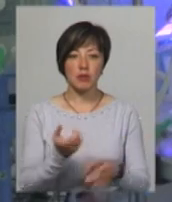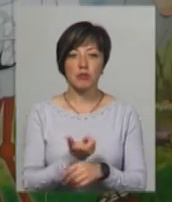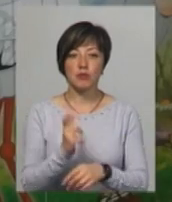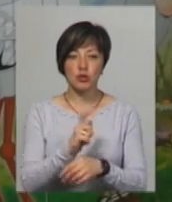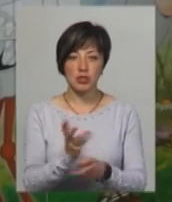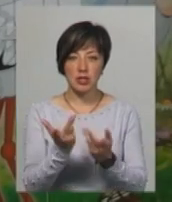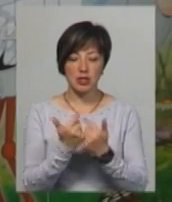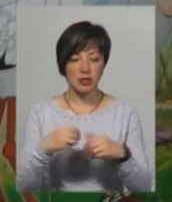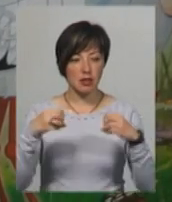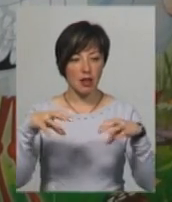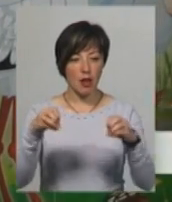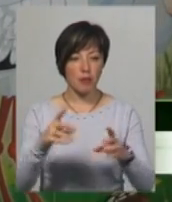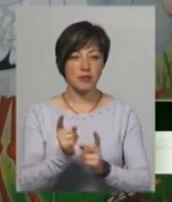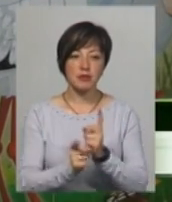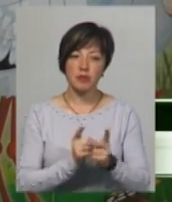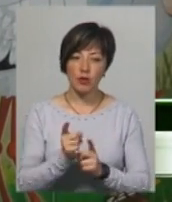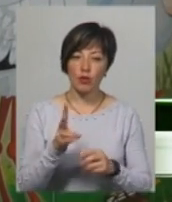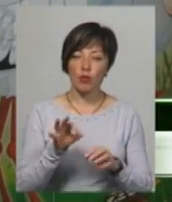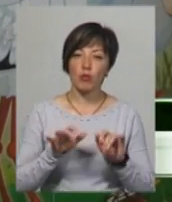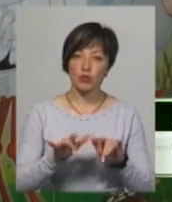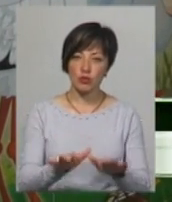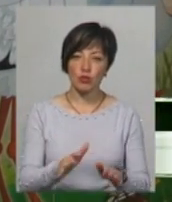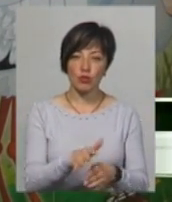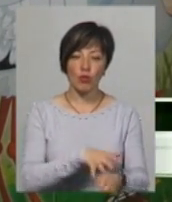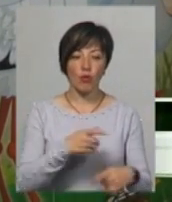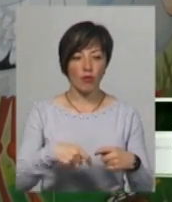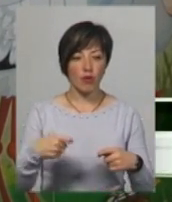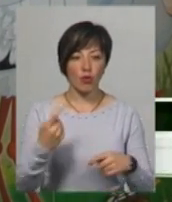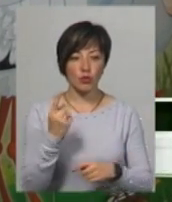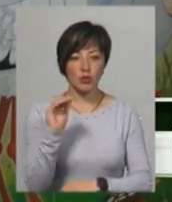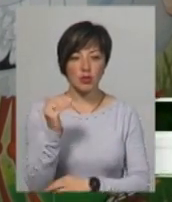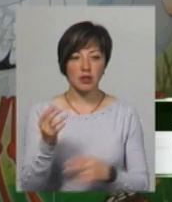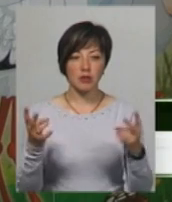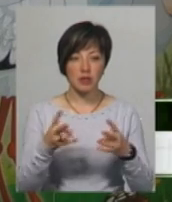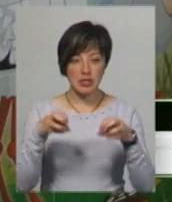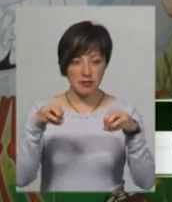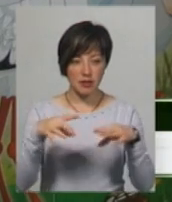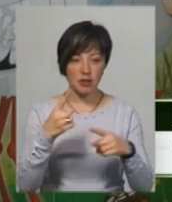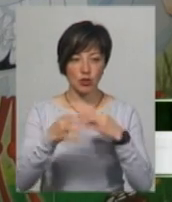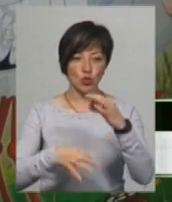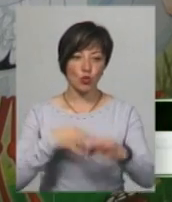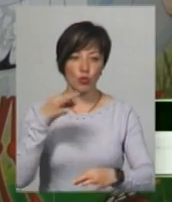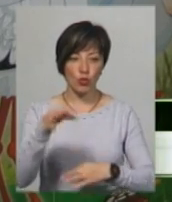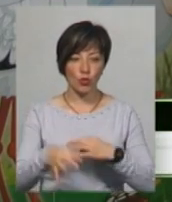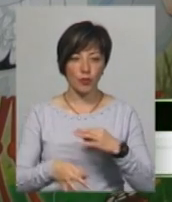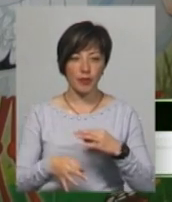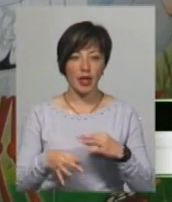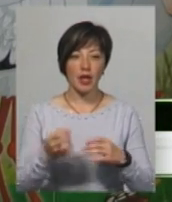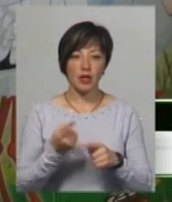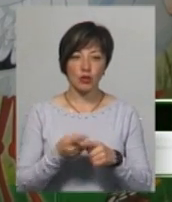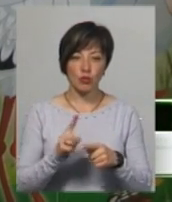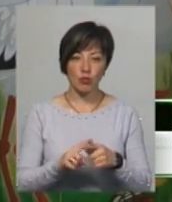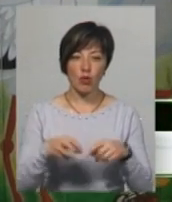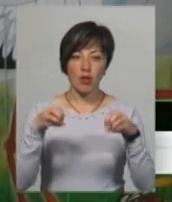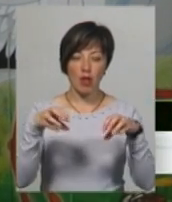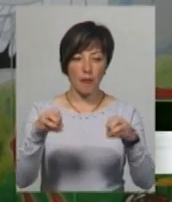ламп. Кількість їх міняється, але ця процедура, яка досить тривала, подекуди одну дитину необхідно світити цілу добу. І тому ця